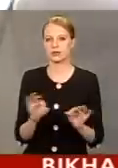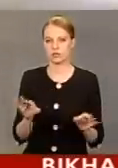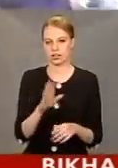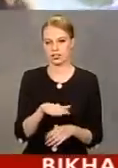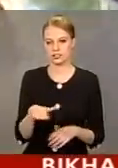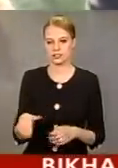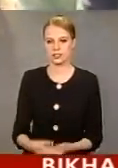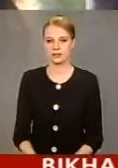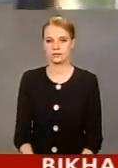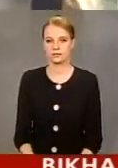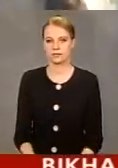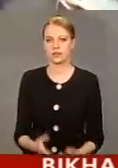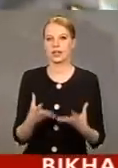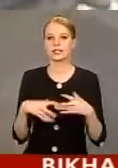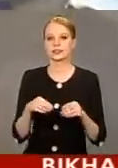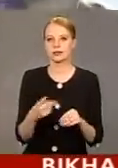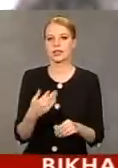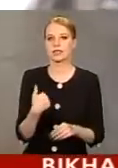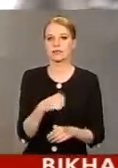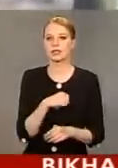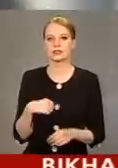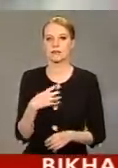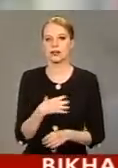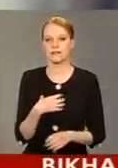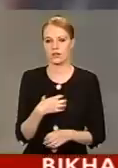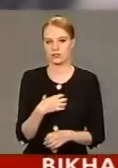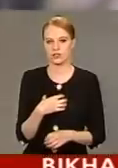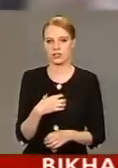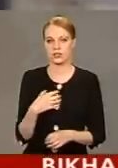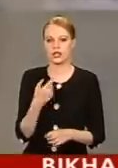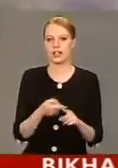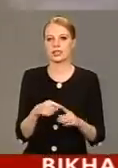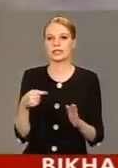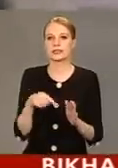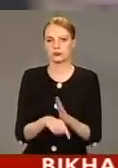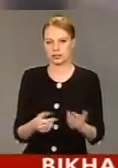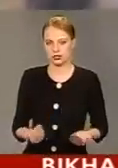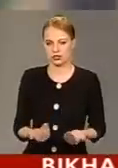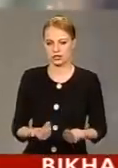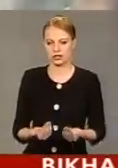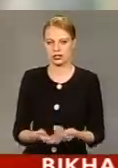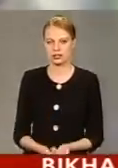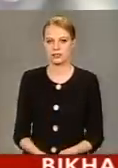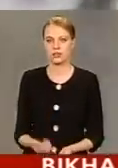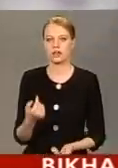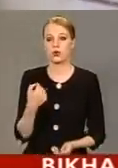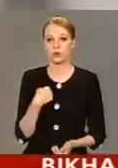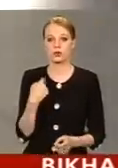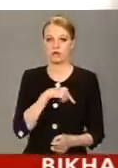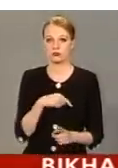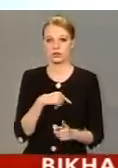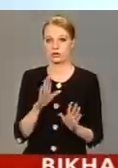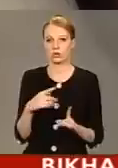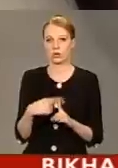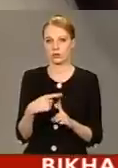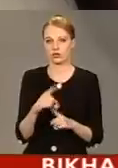Замечательні діти. Сім'я для мене найважливіше. Це смисл життя. У мене настрій тільки положительний,